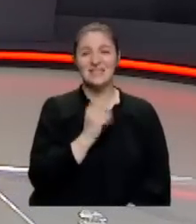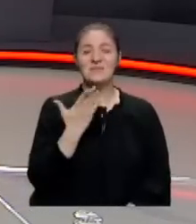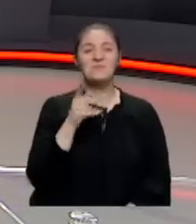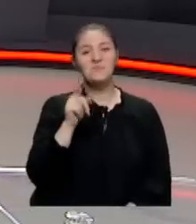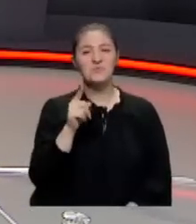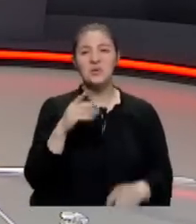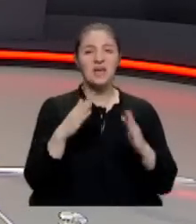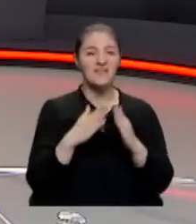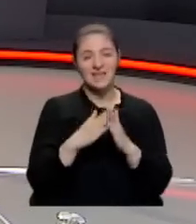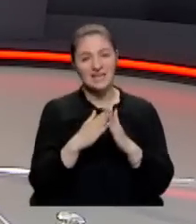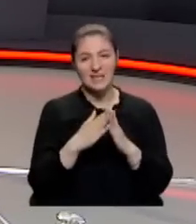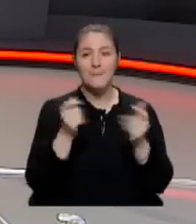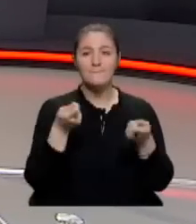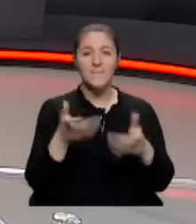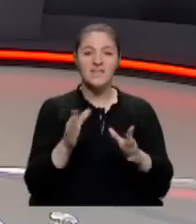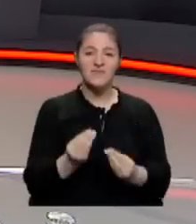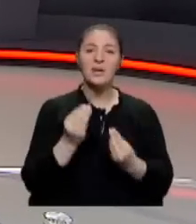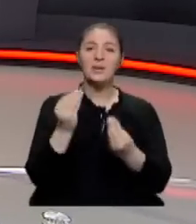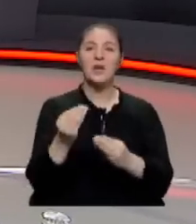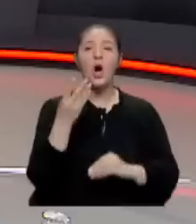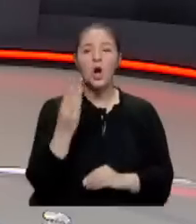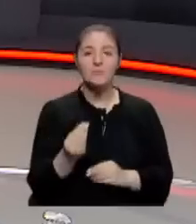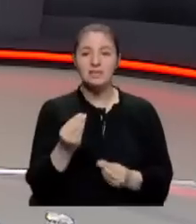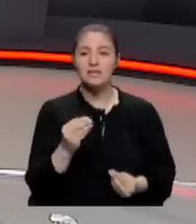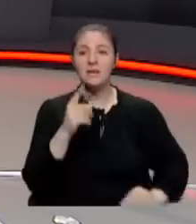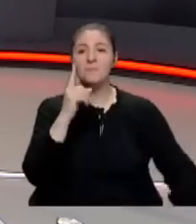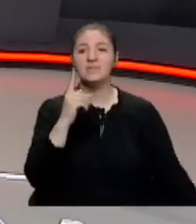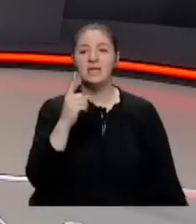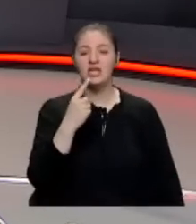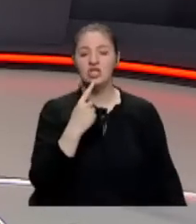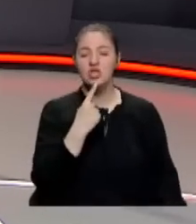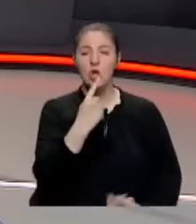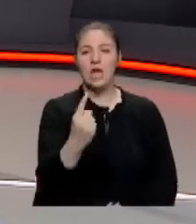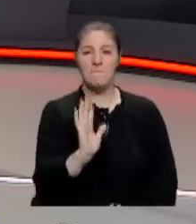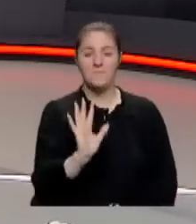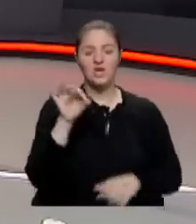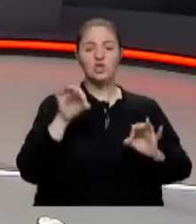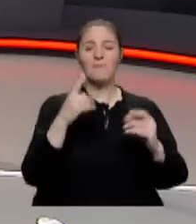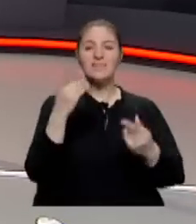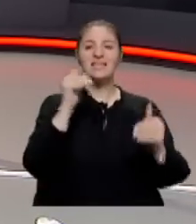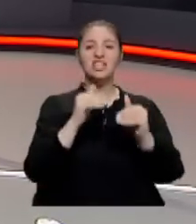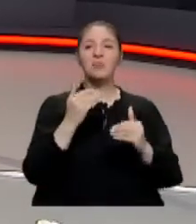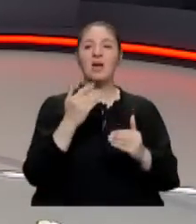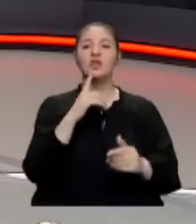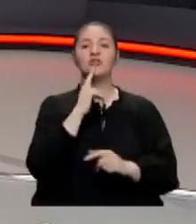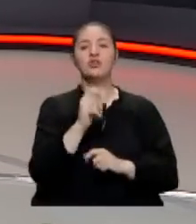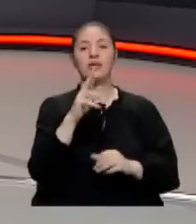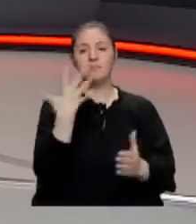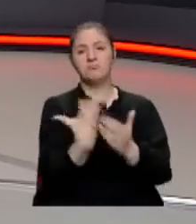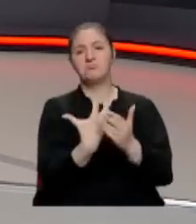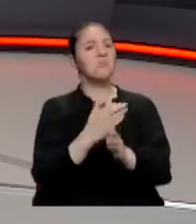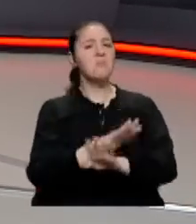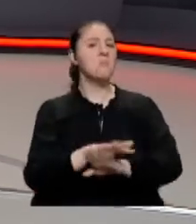bu evlerin bedava teslim edilmesi bir beyan Yani şu anda bir seçim Vadi olarak kayda